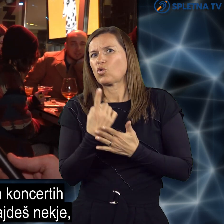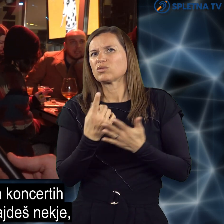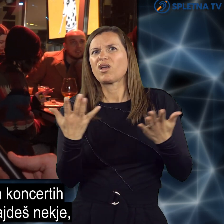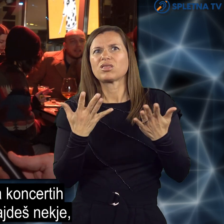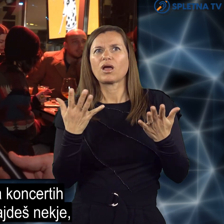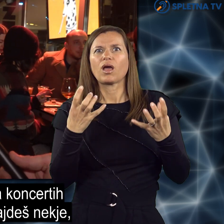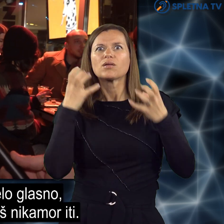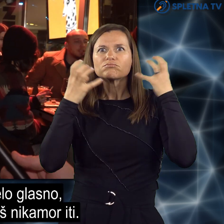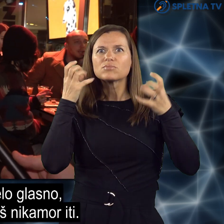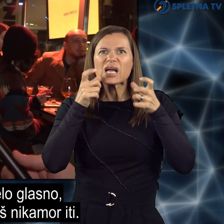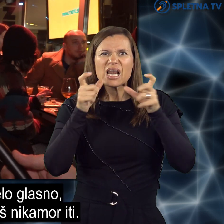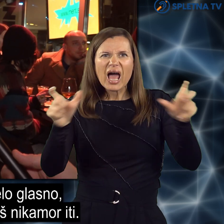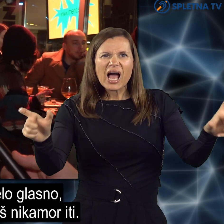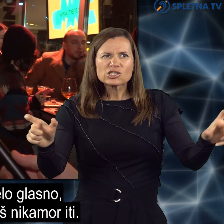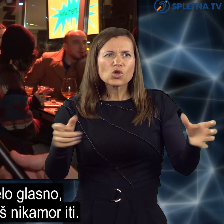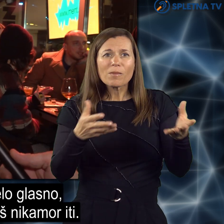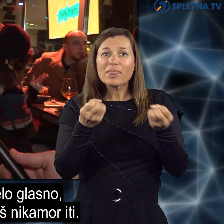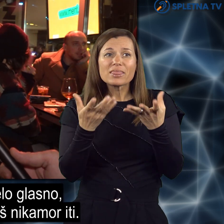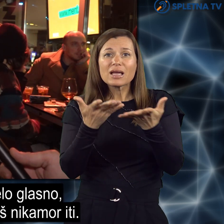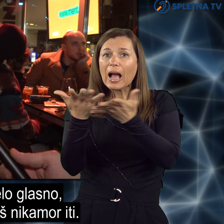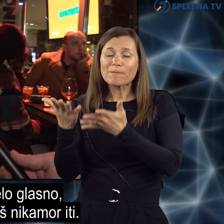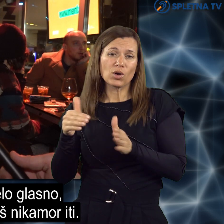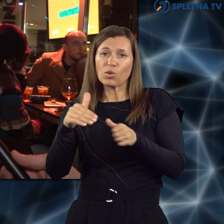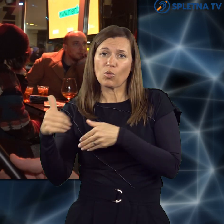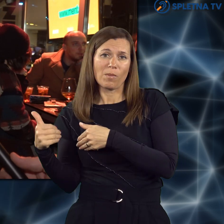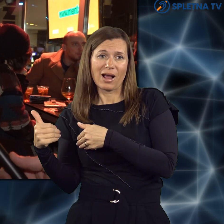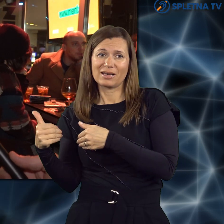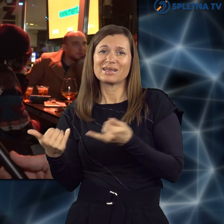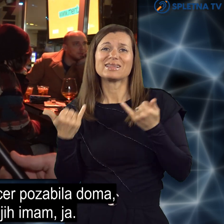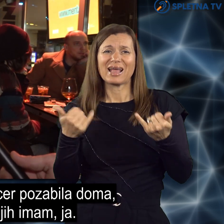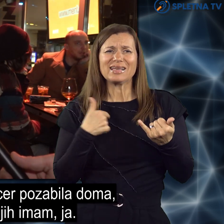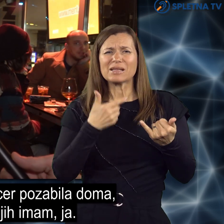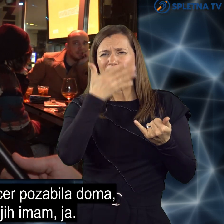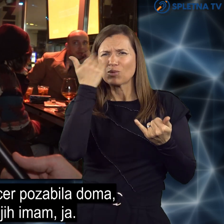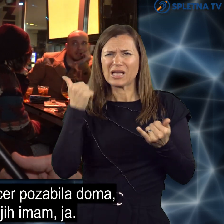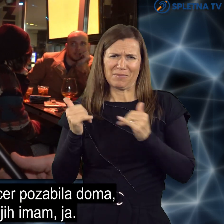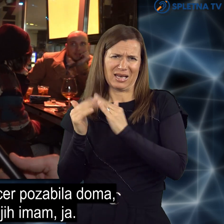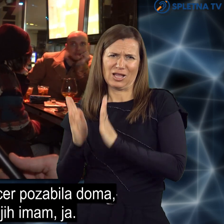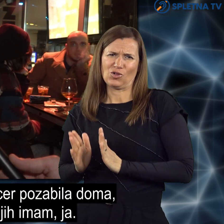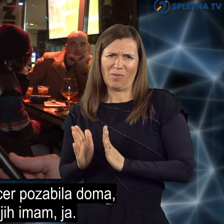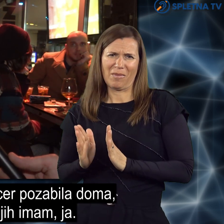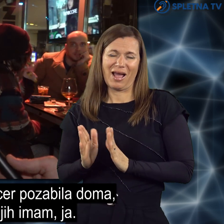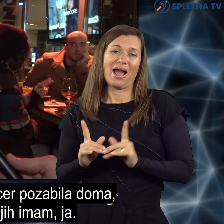znajdeš, nekje, ko je ful glasno, pa ne moreš nikamor iti, ki sem jih danes sicer pozabila doma,